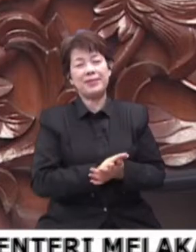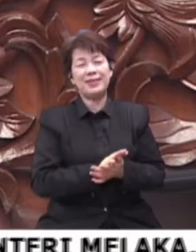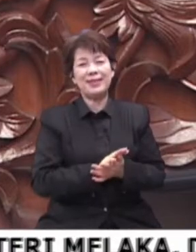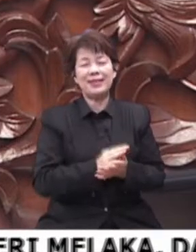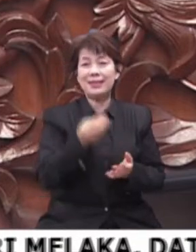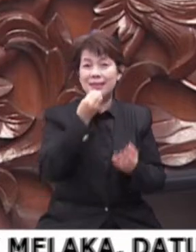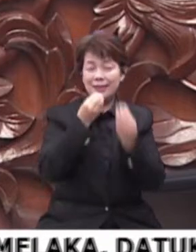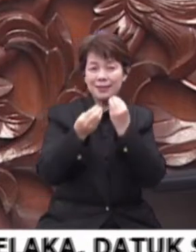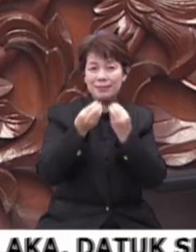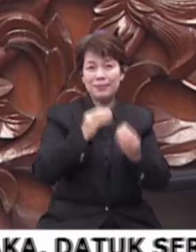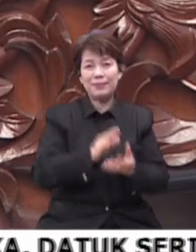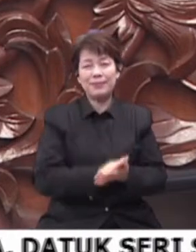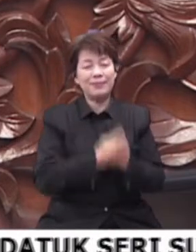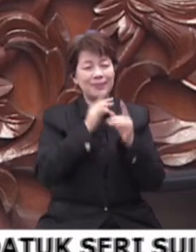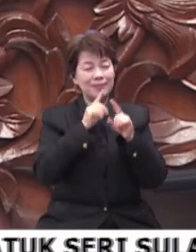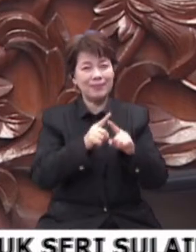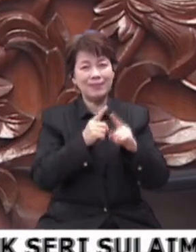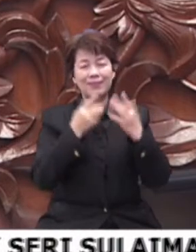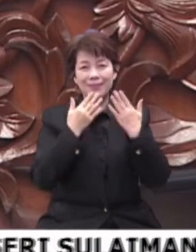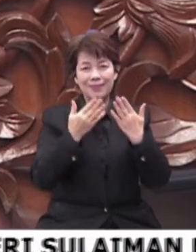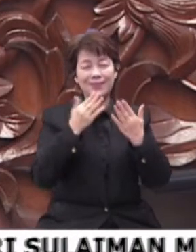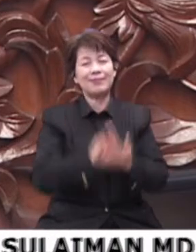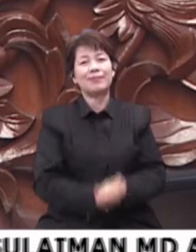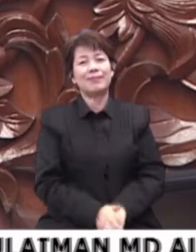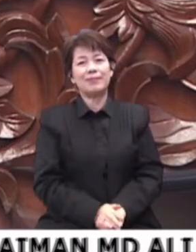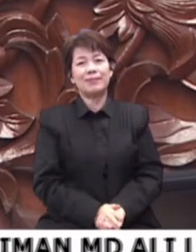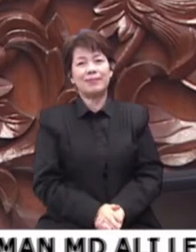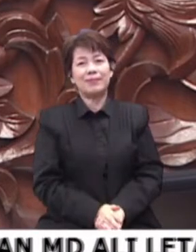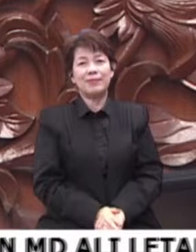di atas jawaban-jawaban yang telah diberikan